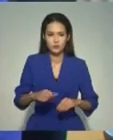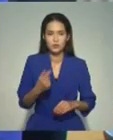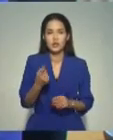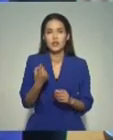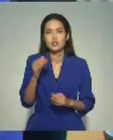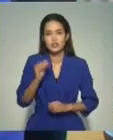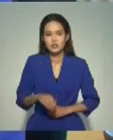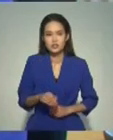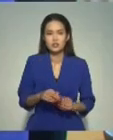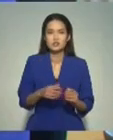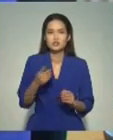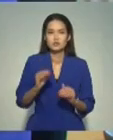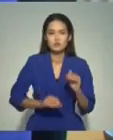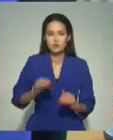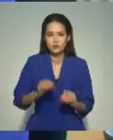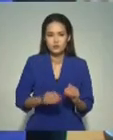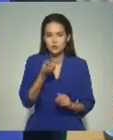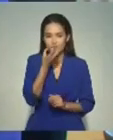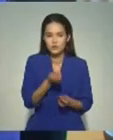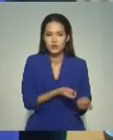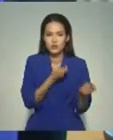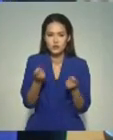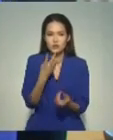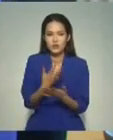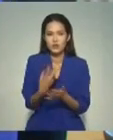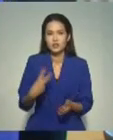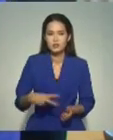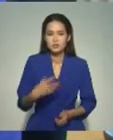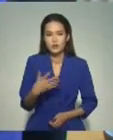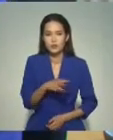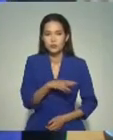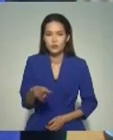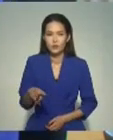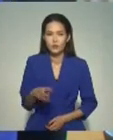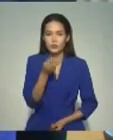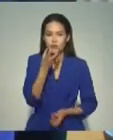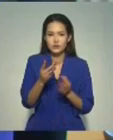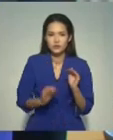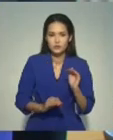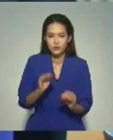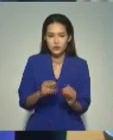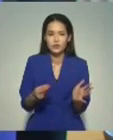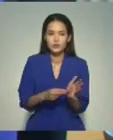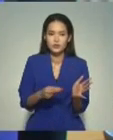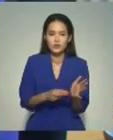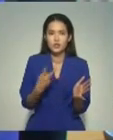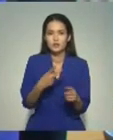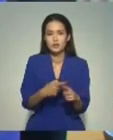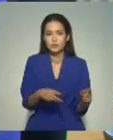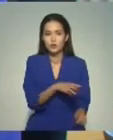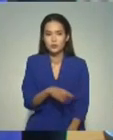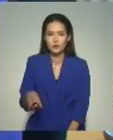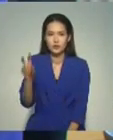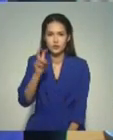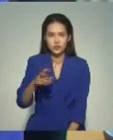1341 тонна цветов Это около 25 миллиона бутонов стоимостью 9,5 миллион